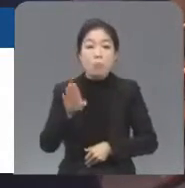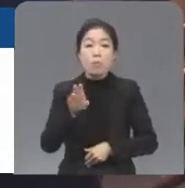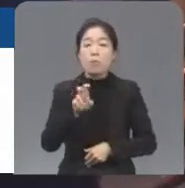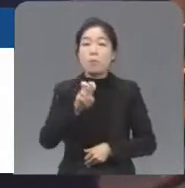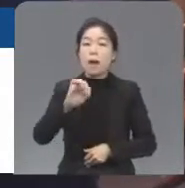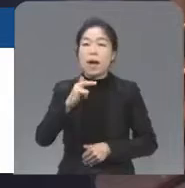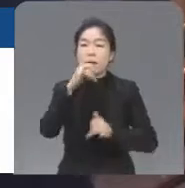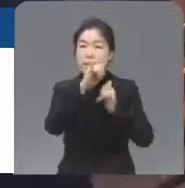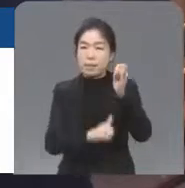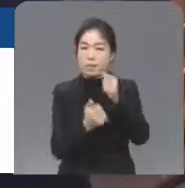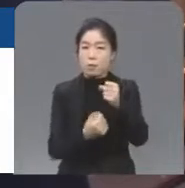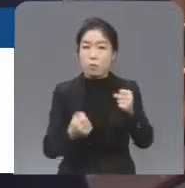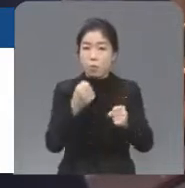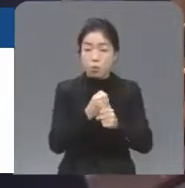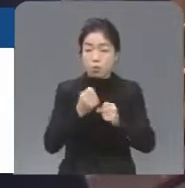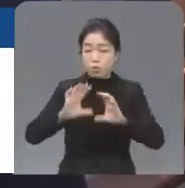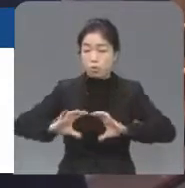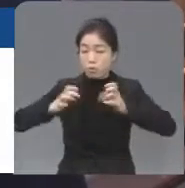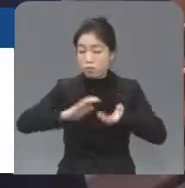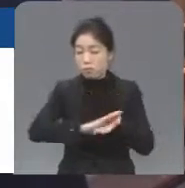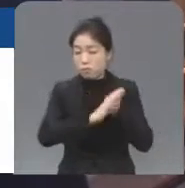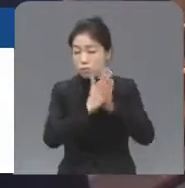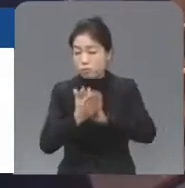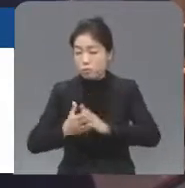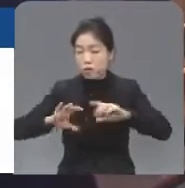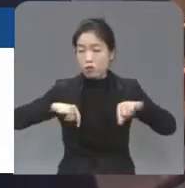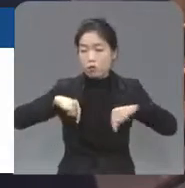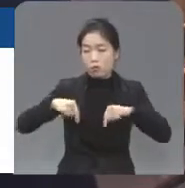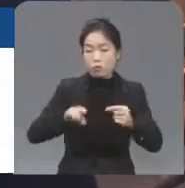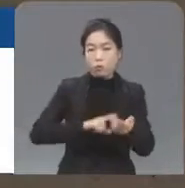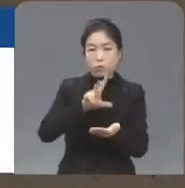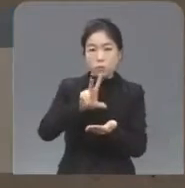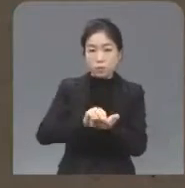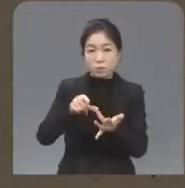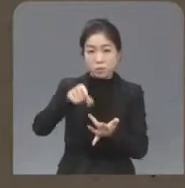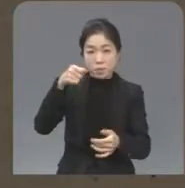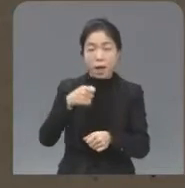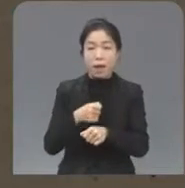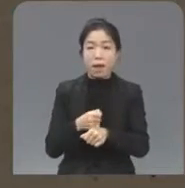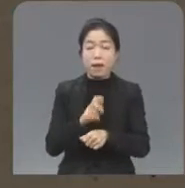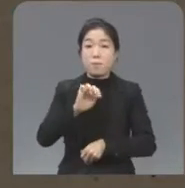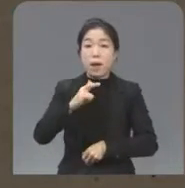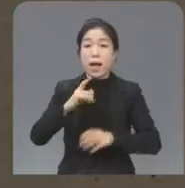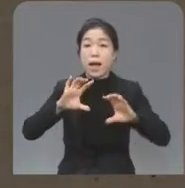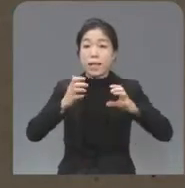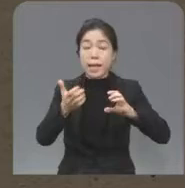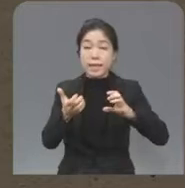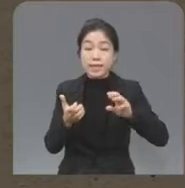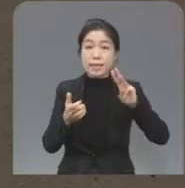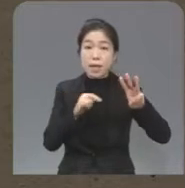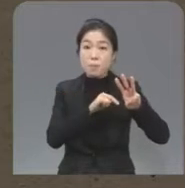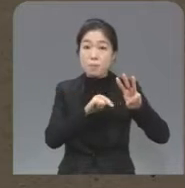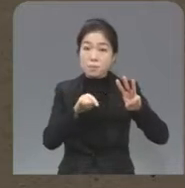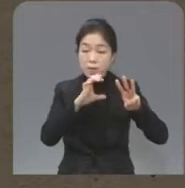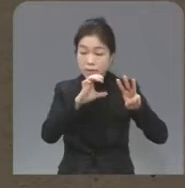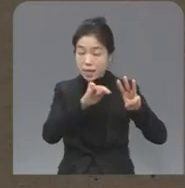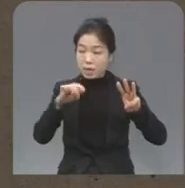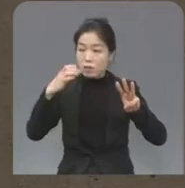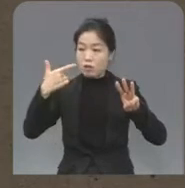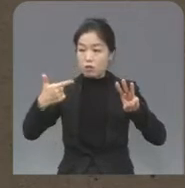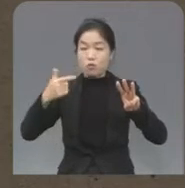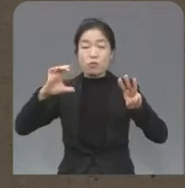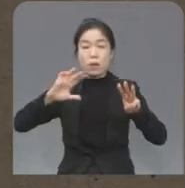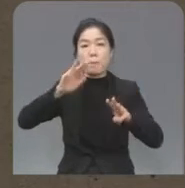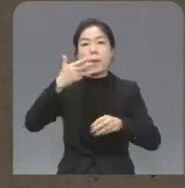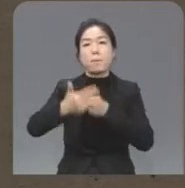역사 복원 그리고 세계화를 국정과제로 채택해서 마한은 기원전 3세기에서 기원후 6세기까지